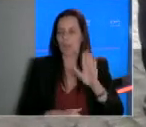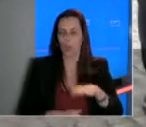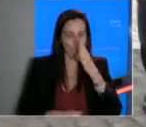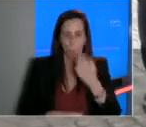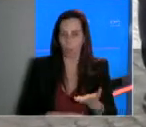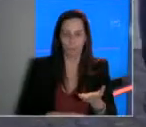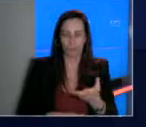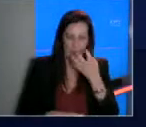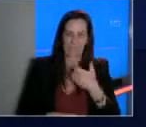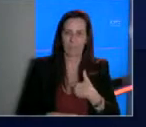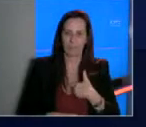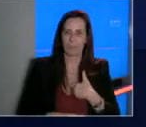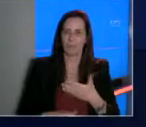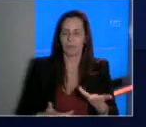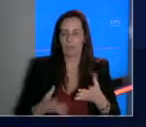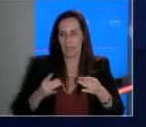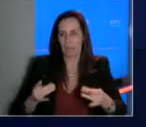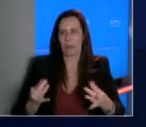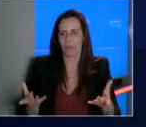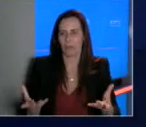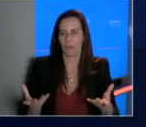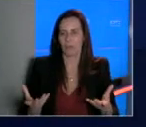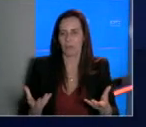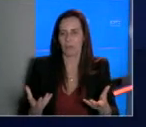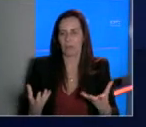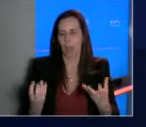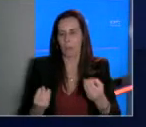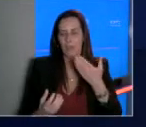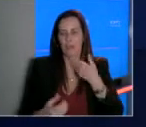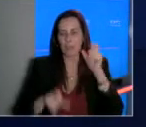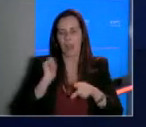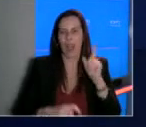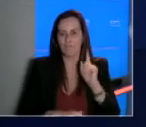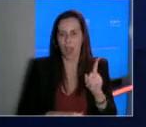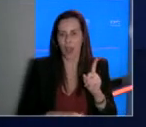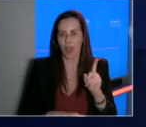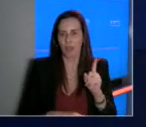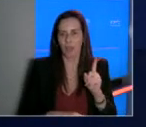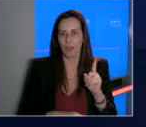פורים לצערי עזר להדביק ישראלים, אבל